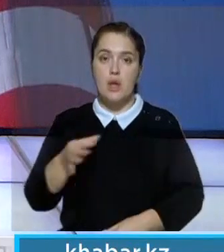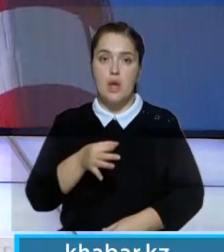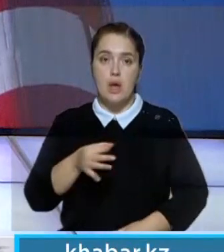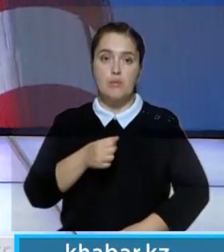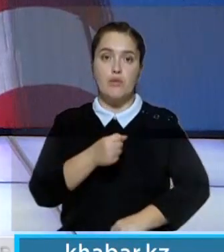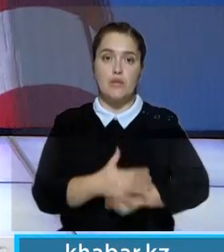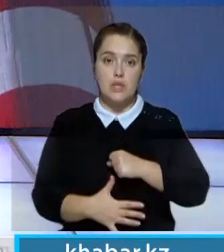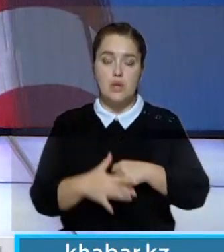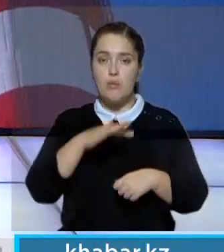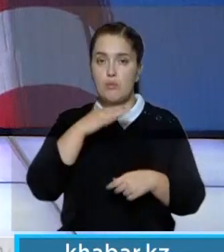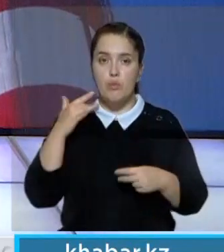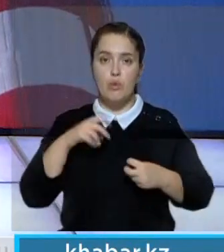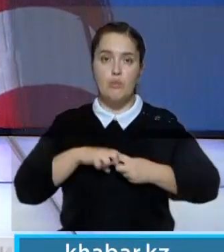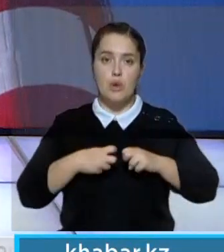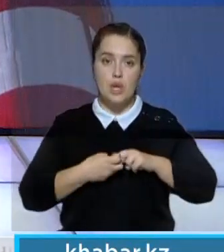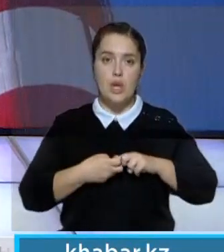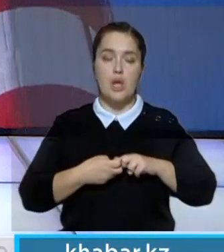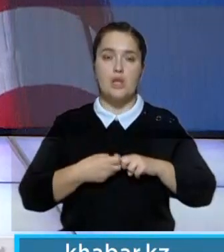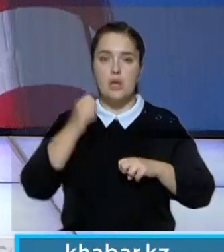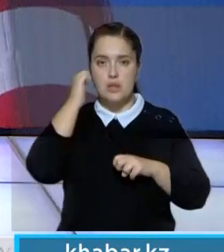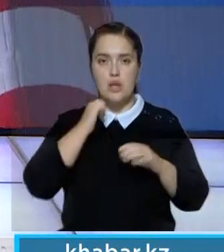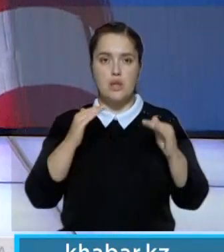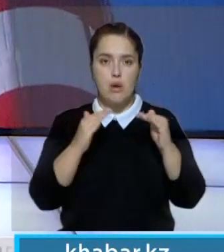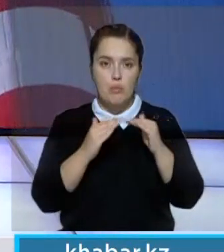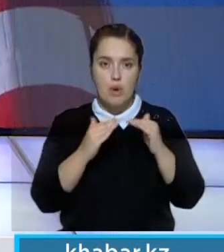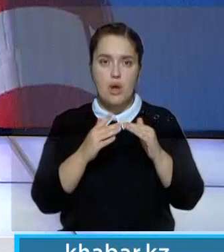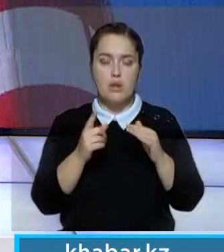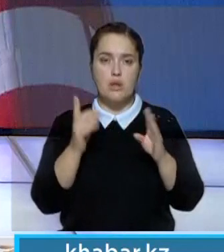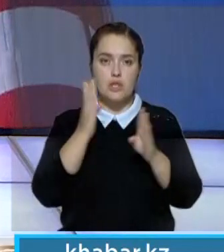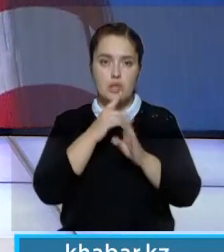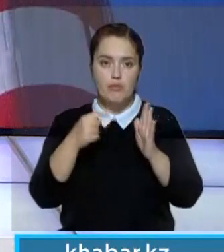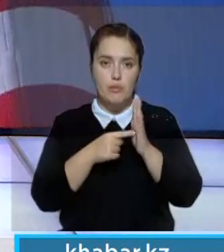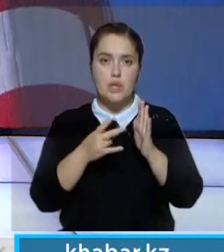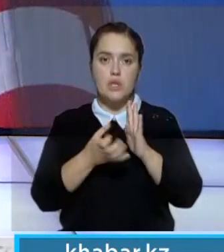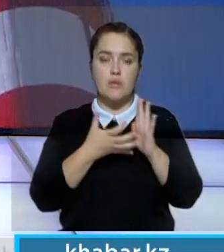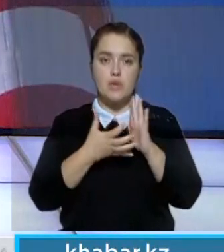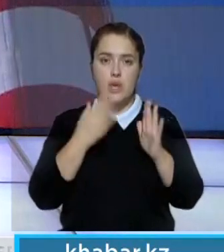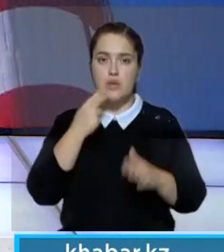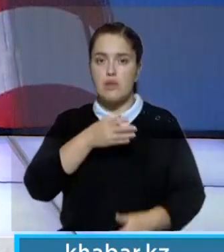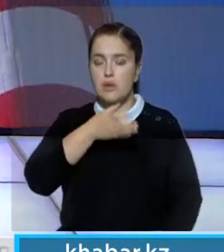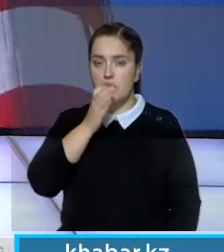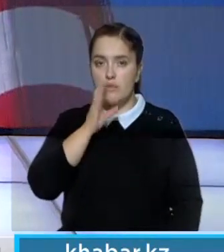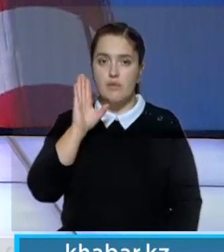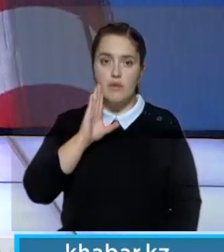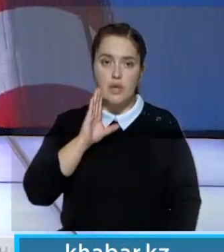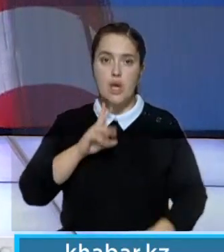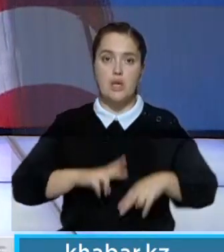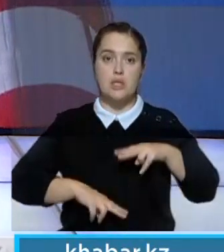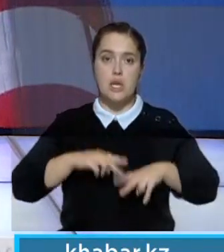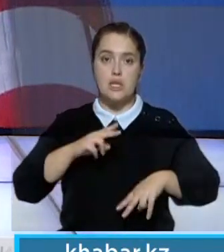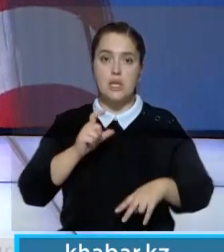Кроме того, у областного центра немало других проблем. Это аварийные дома, остро стоит экологический вопрос, не хватает качественной питьевой